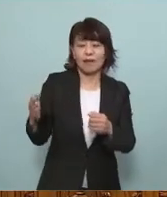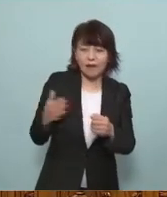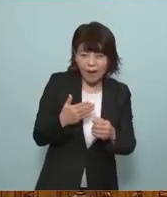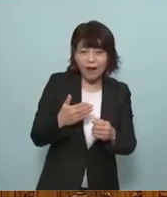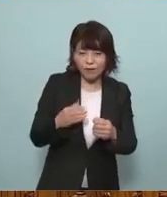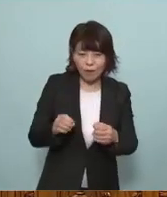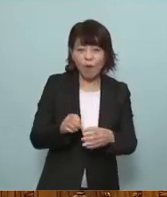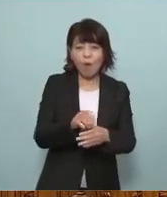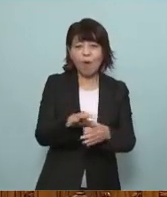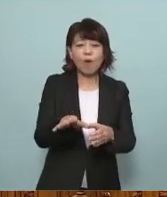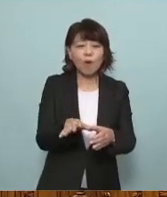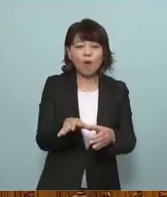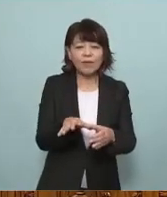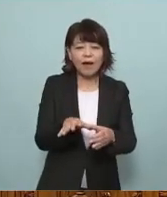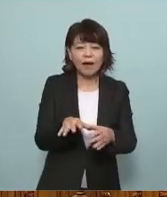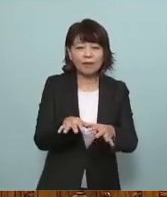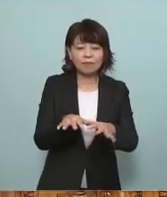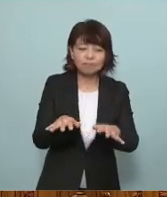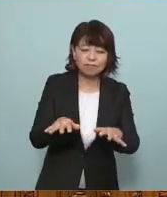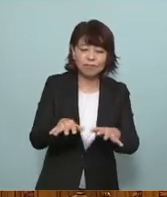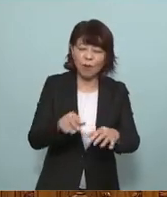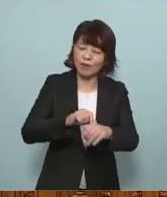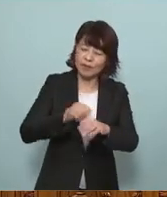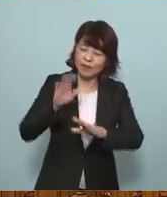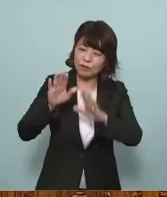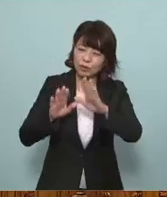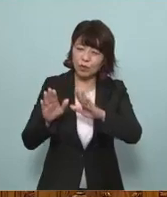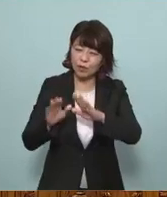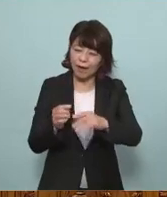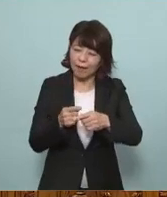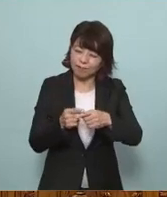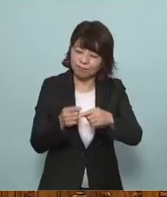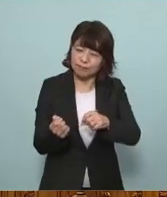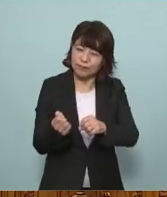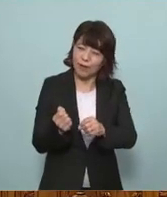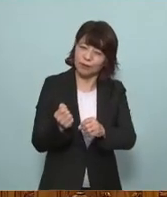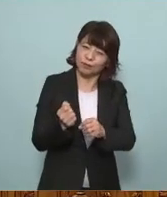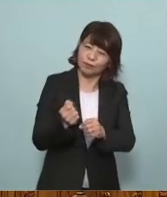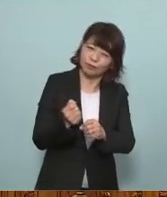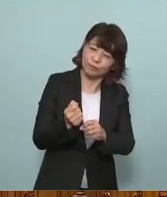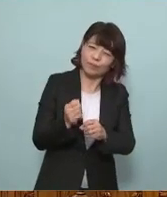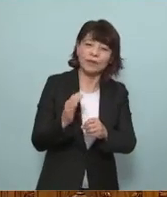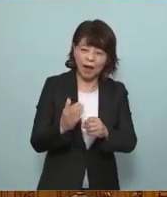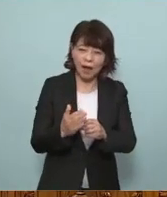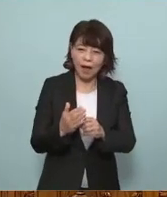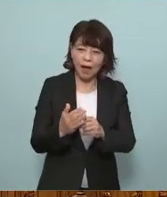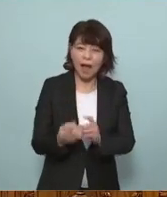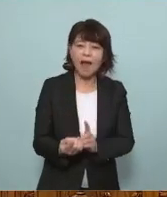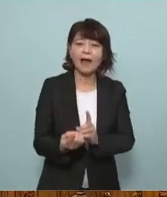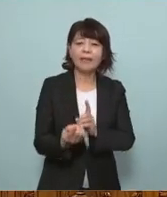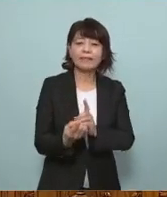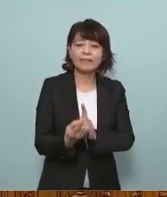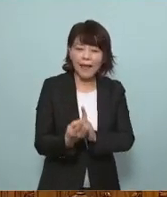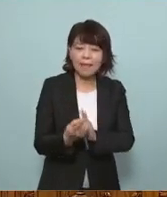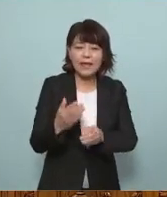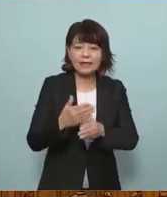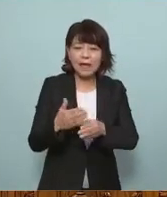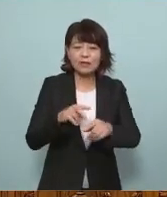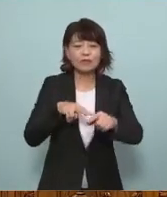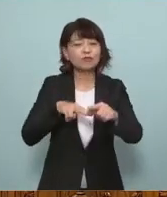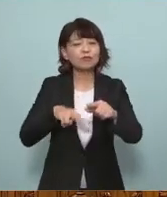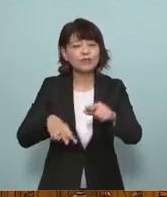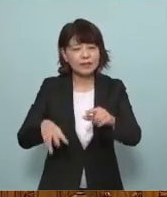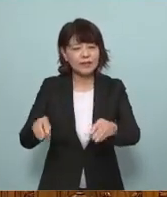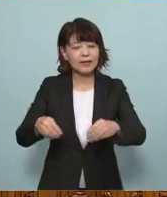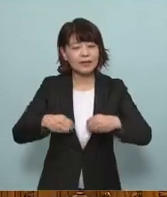染症による厳しい状況から徐々に回復しつつありますが、対面サービスを中心に、感染症の